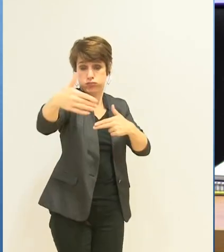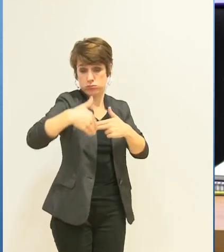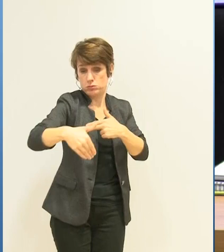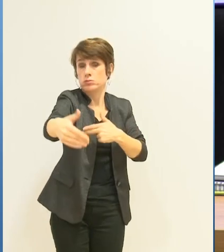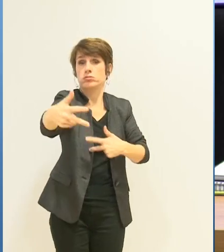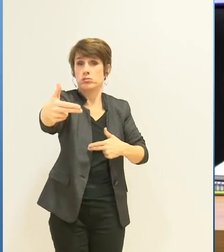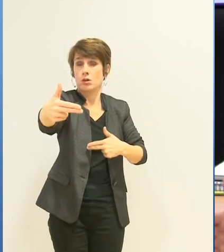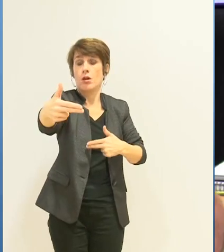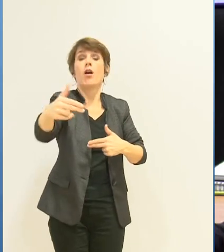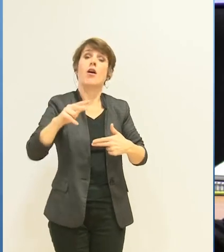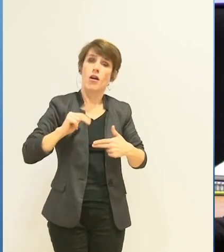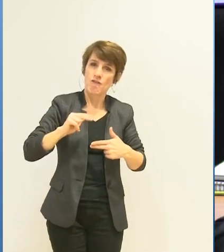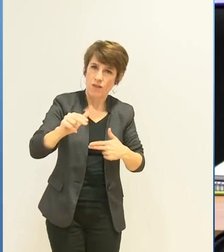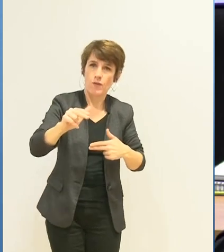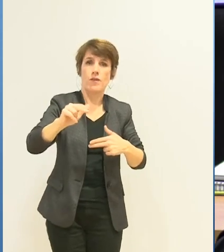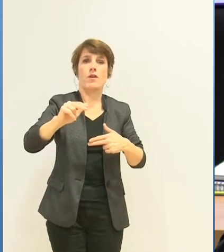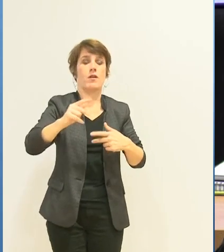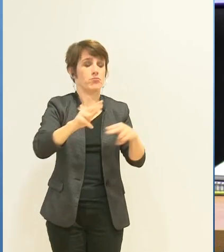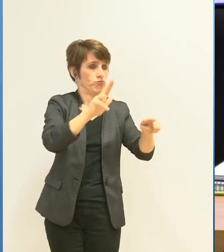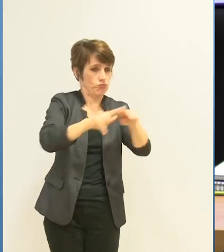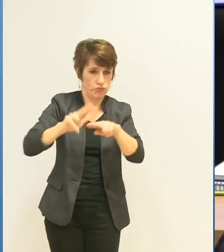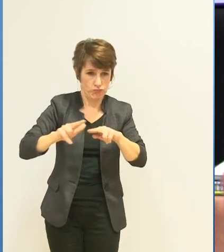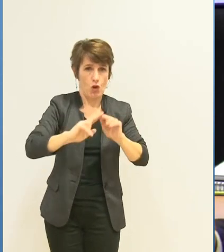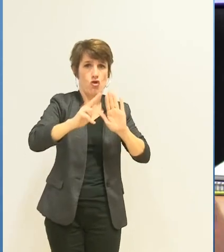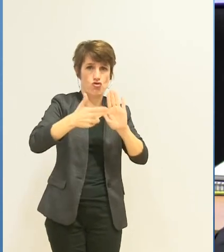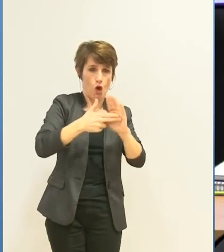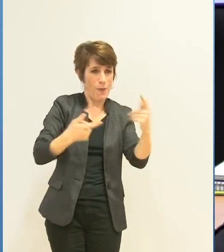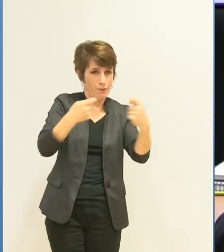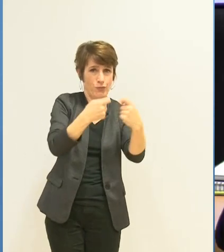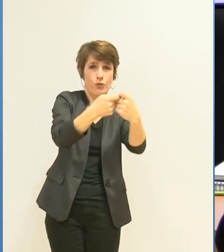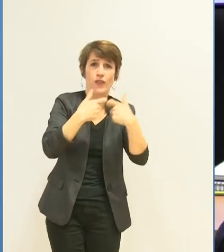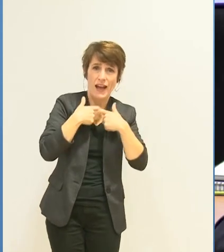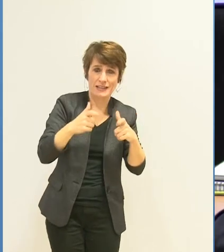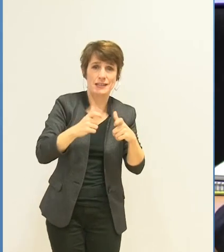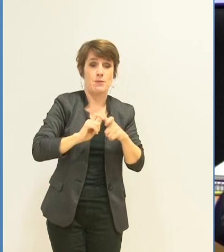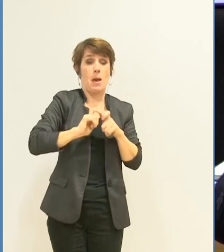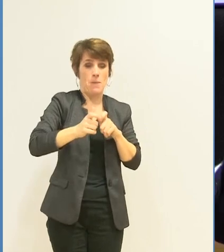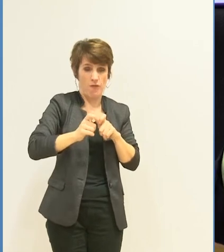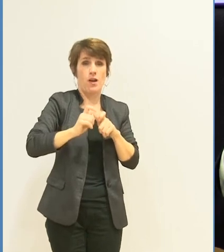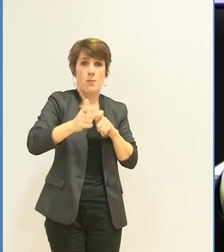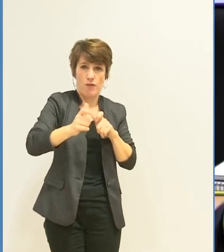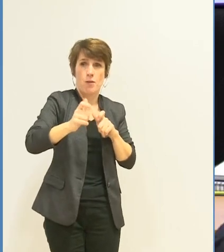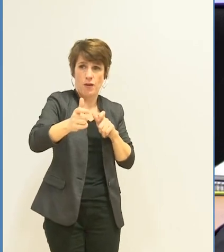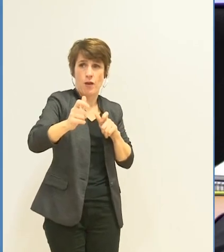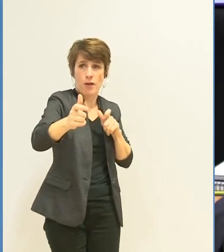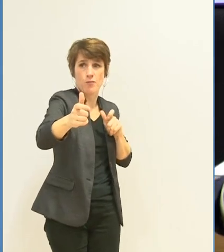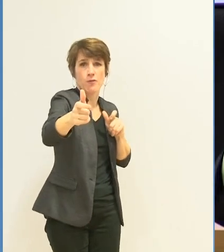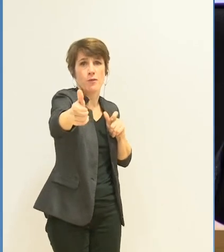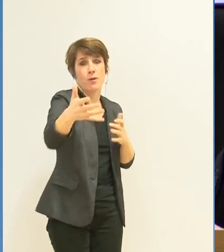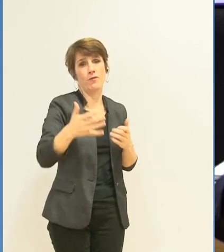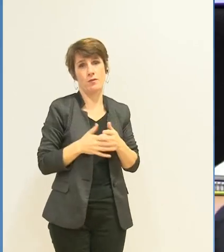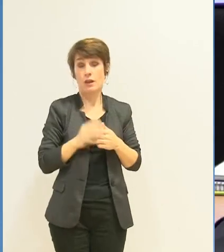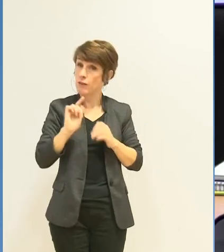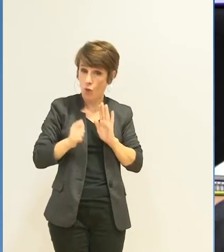allons remettre aux normes d'accessibilité des équipements publics et nous allons le faire tu es l'année